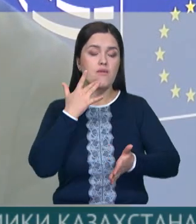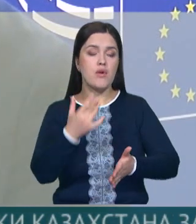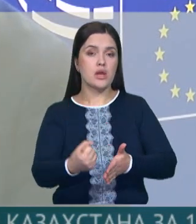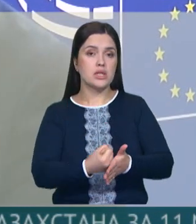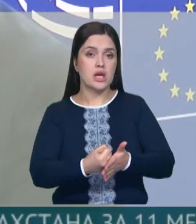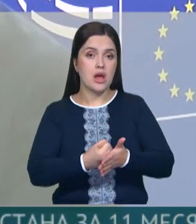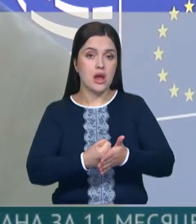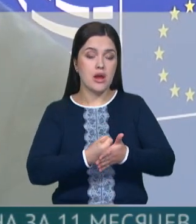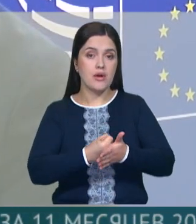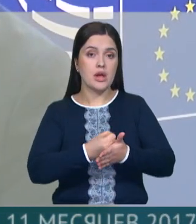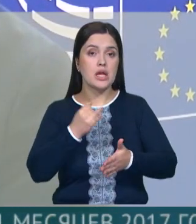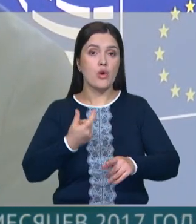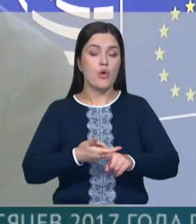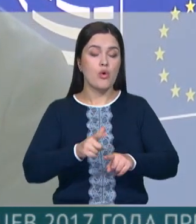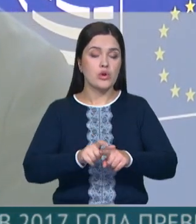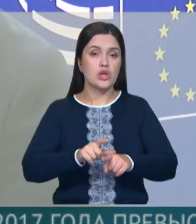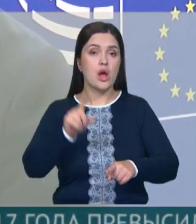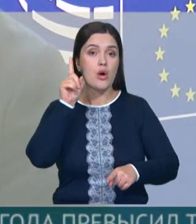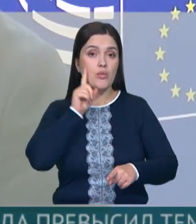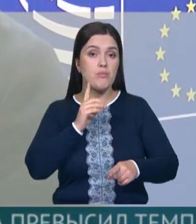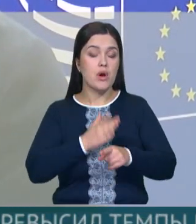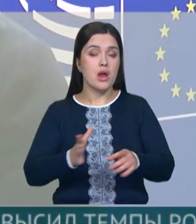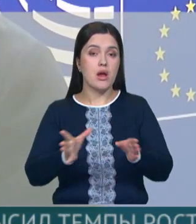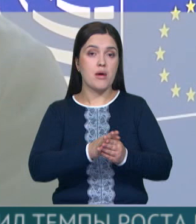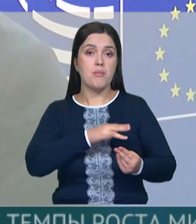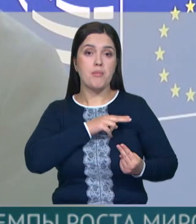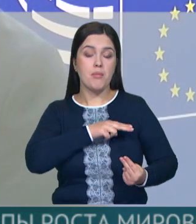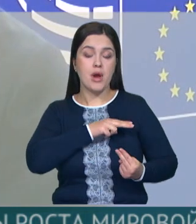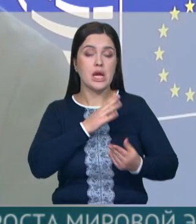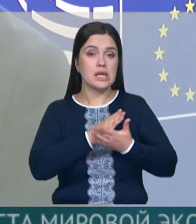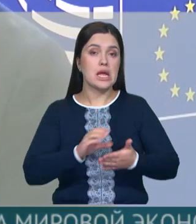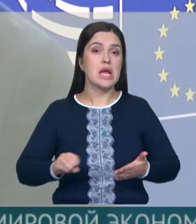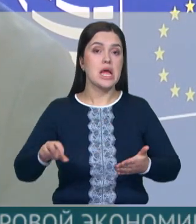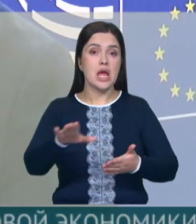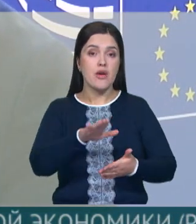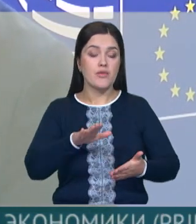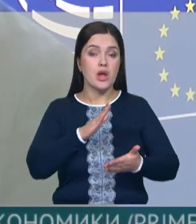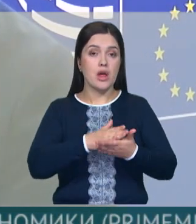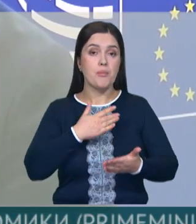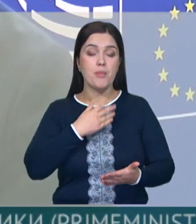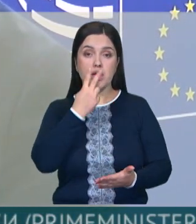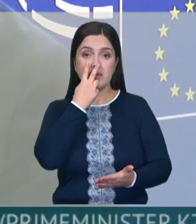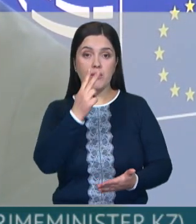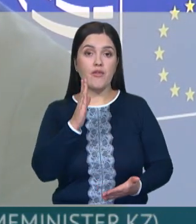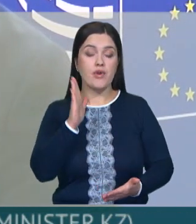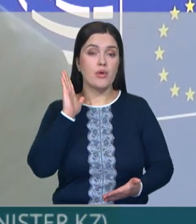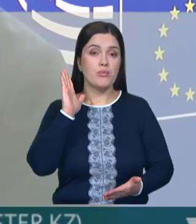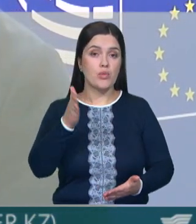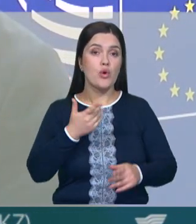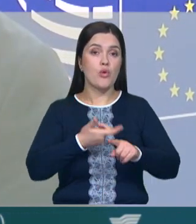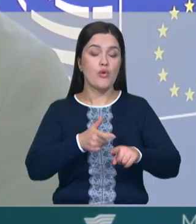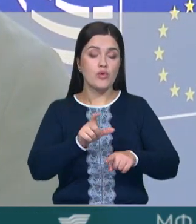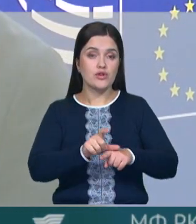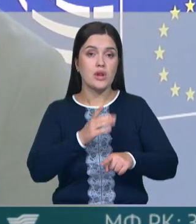лояльным и очень надежным партнером для Евросоюза. Так что мы смотрим будущее очень